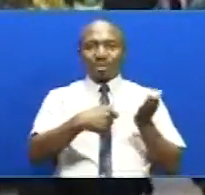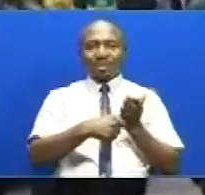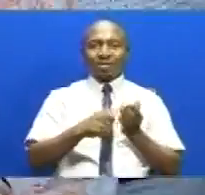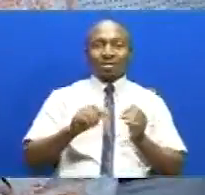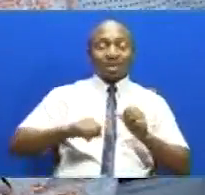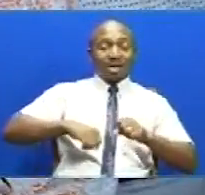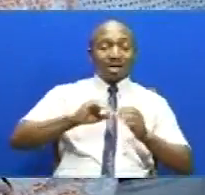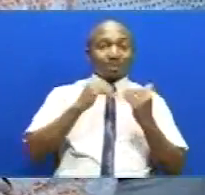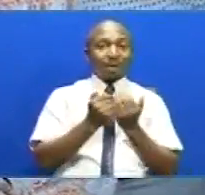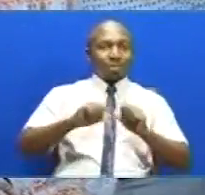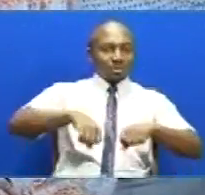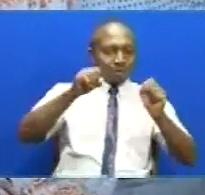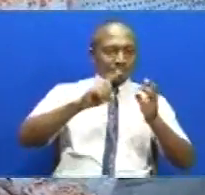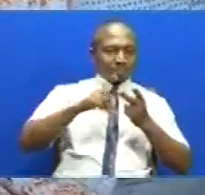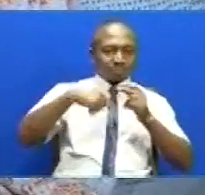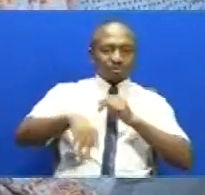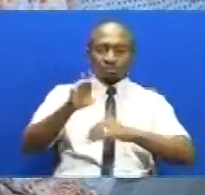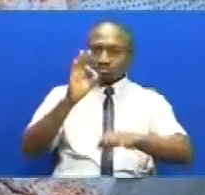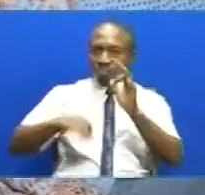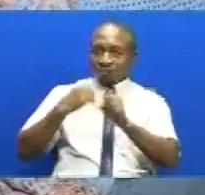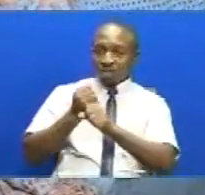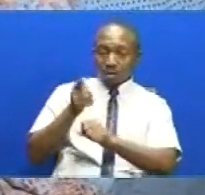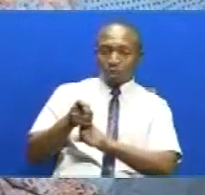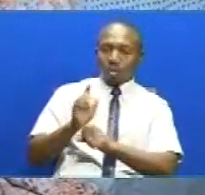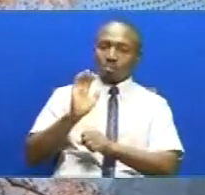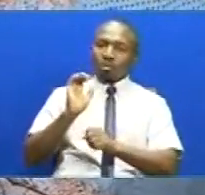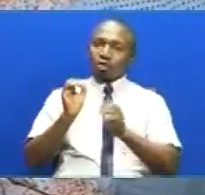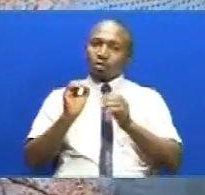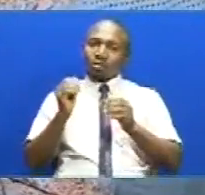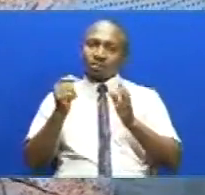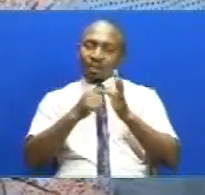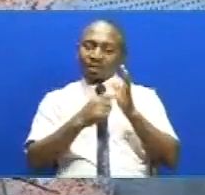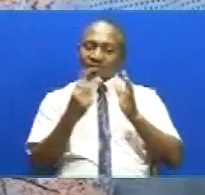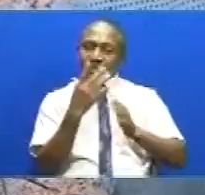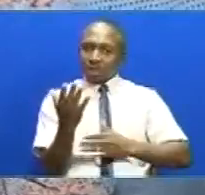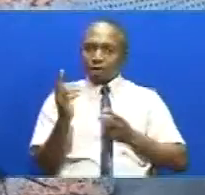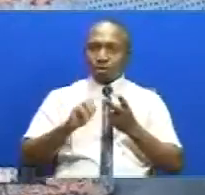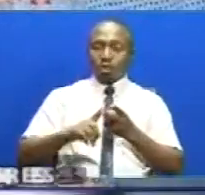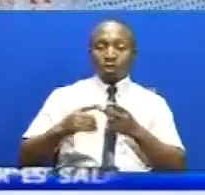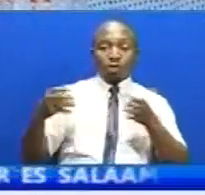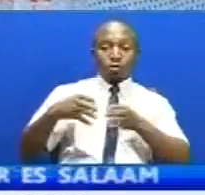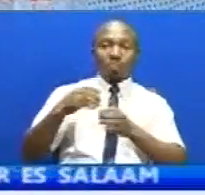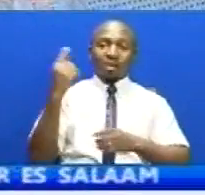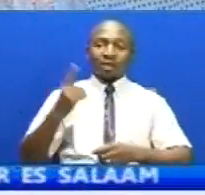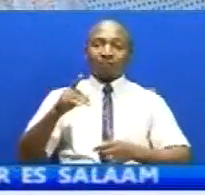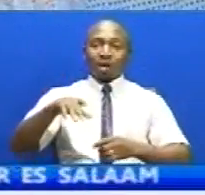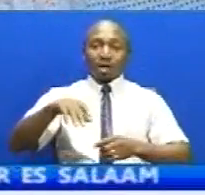tawala. Na katika uchaguzi uliofanyika Oktoba 25, Tume ya Taifa ya Uchaguzi, yani NEC,